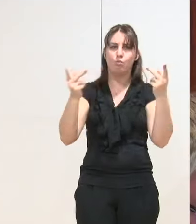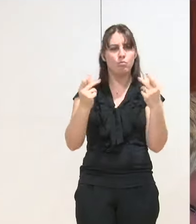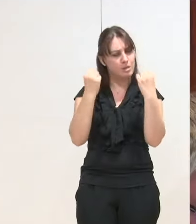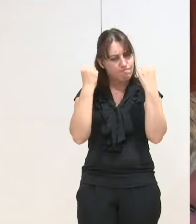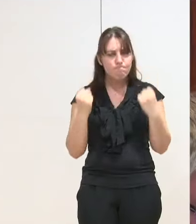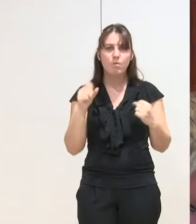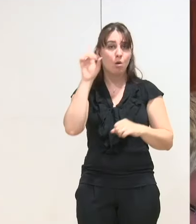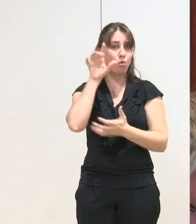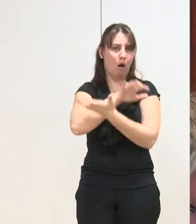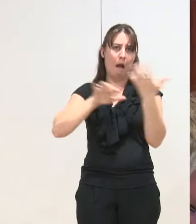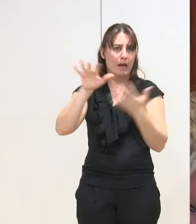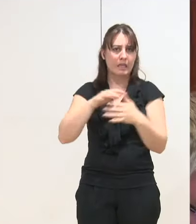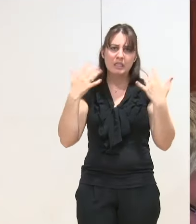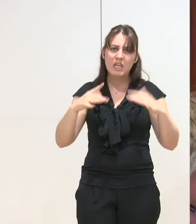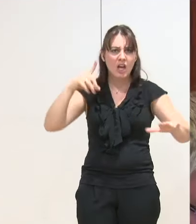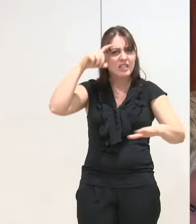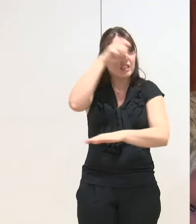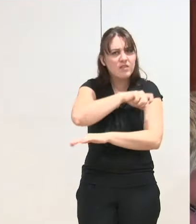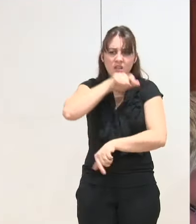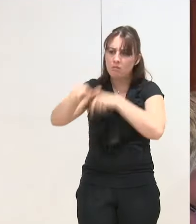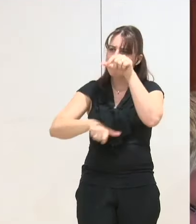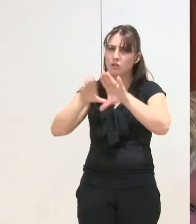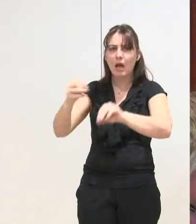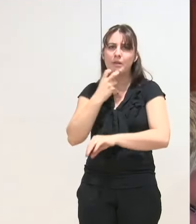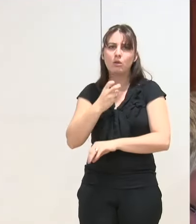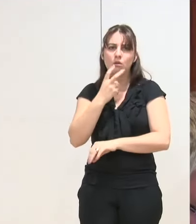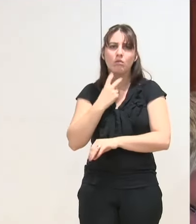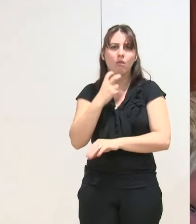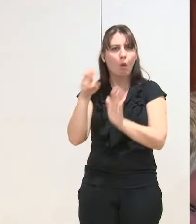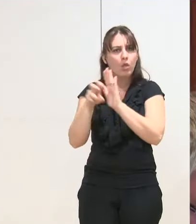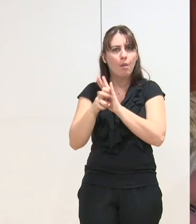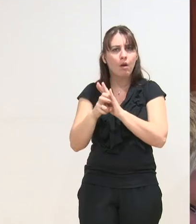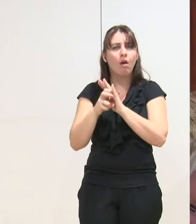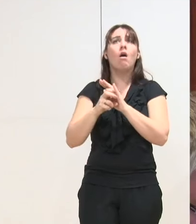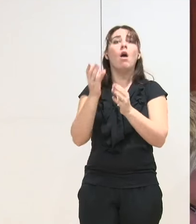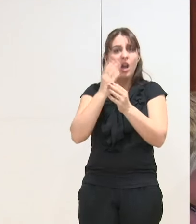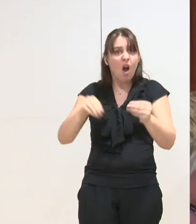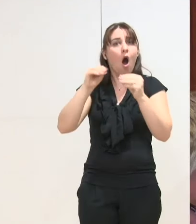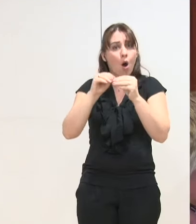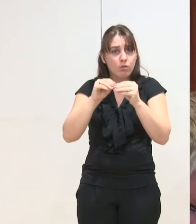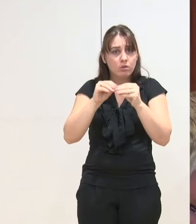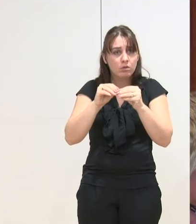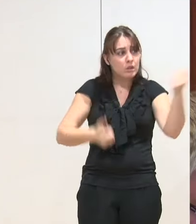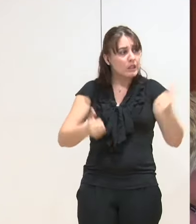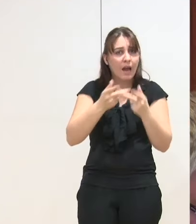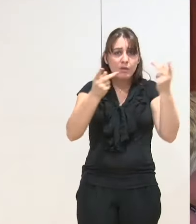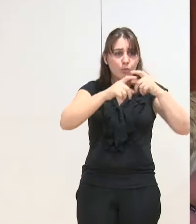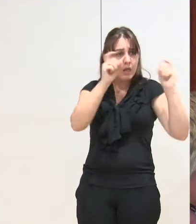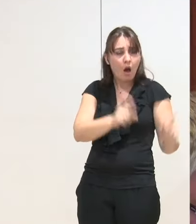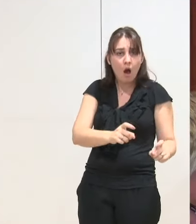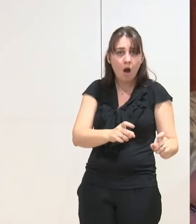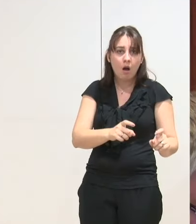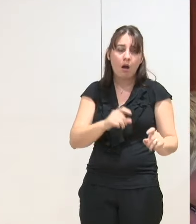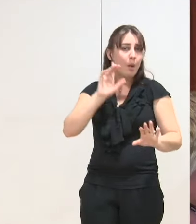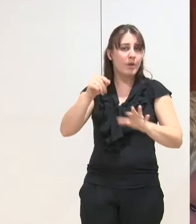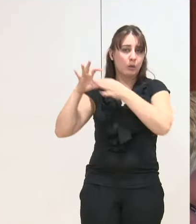la crise était déjà suffisamment dure pour les Grenoblois pour qu'en plus il nit pas subir la baisse du service public qui ont constitué la spirale financière